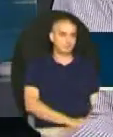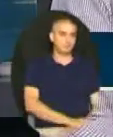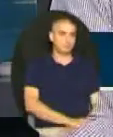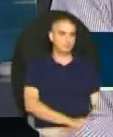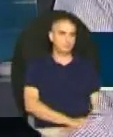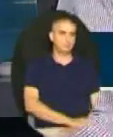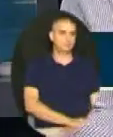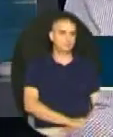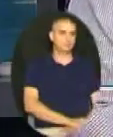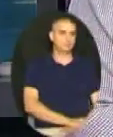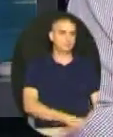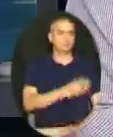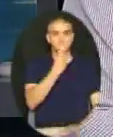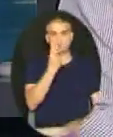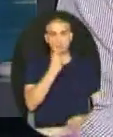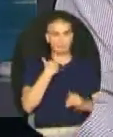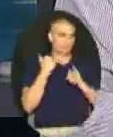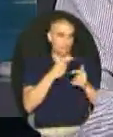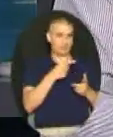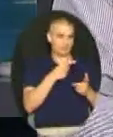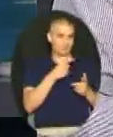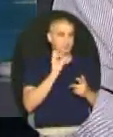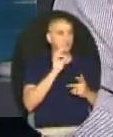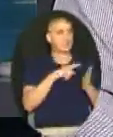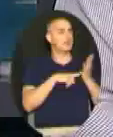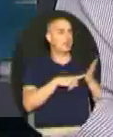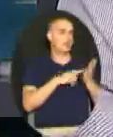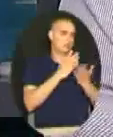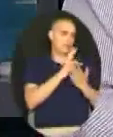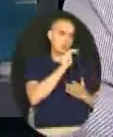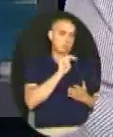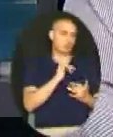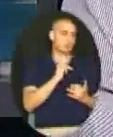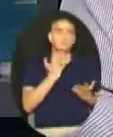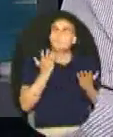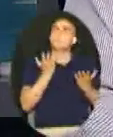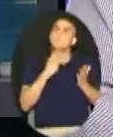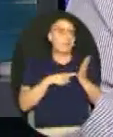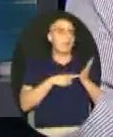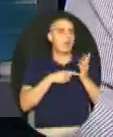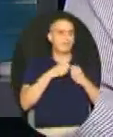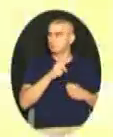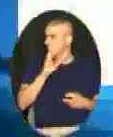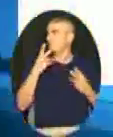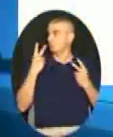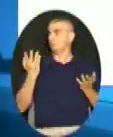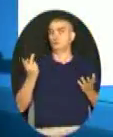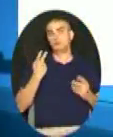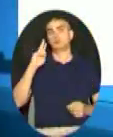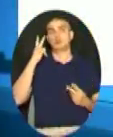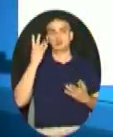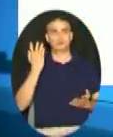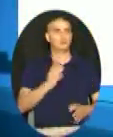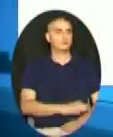נוסף שהבאנו, שני שקפים אחרונים שהבאנו, זה באמת לראות את הנושאים כבר. כלומר, על מה מסוכרים חברי הכנסת. וזה לא פחות חשוב, ואולי אפילו יותר